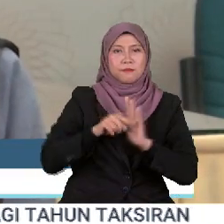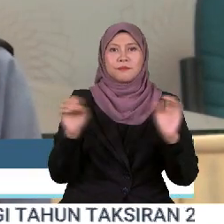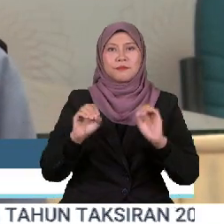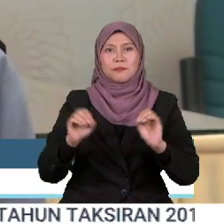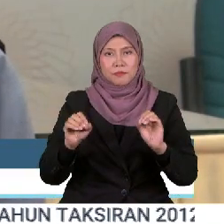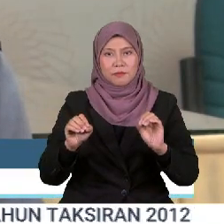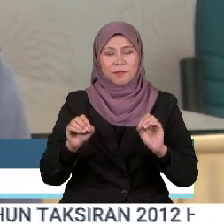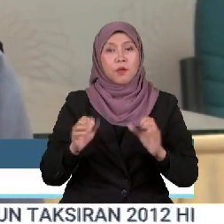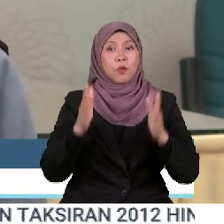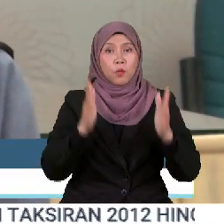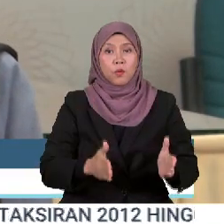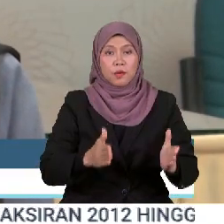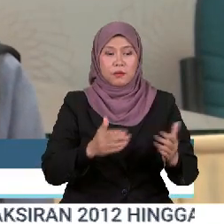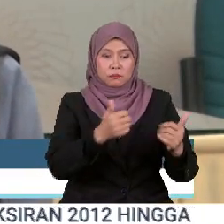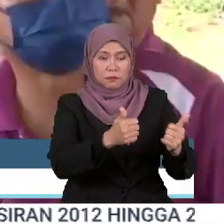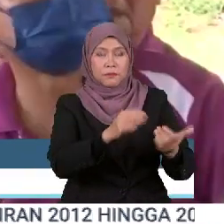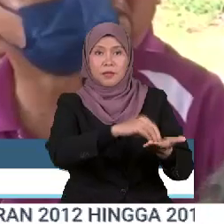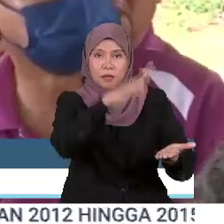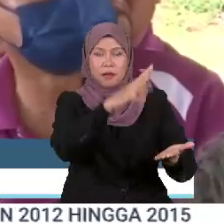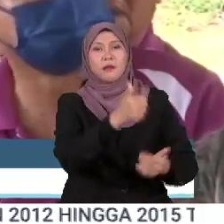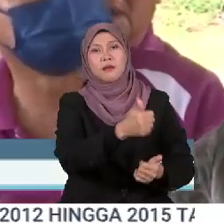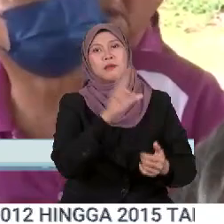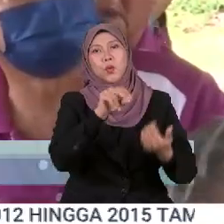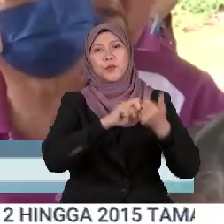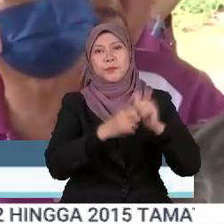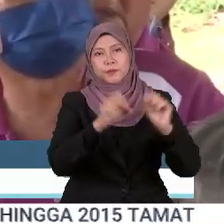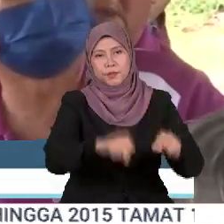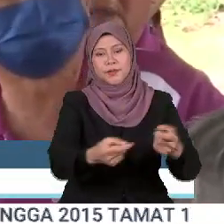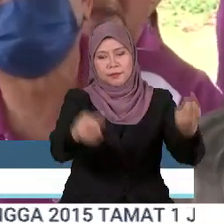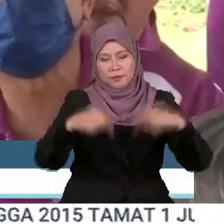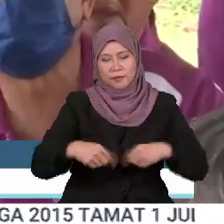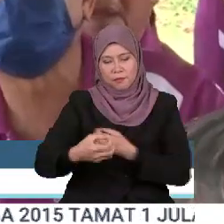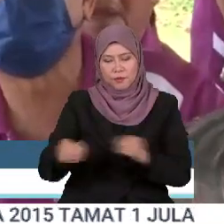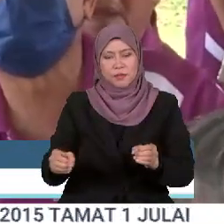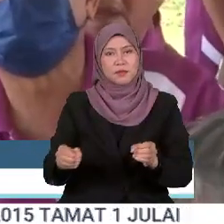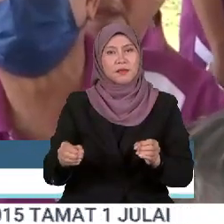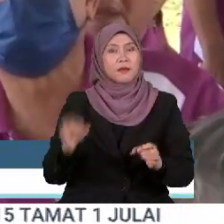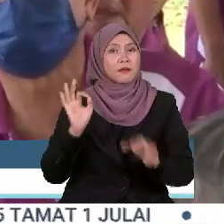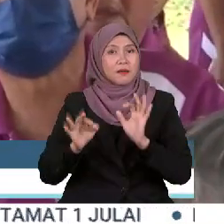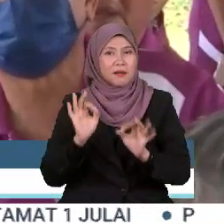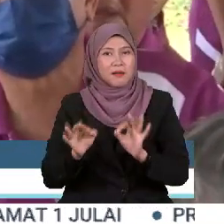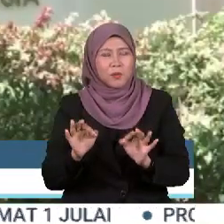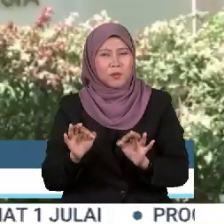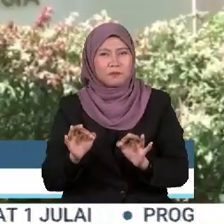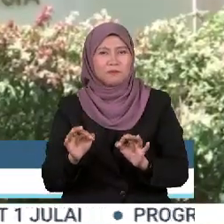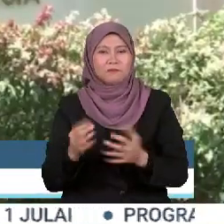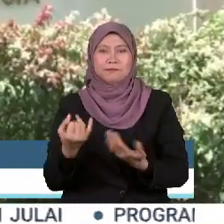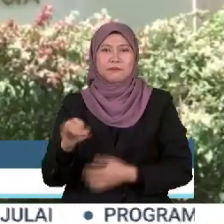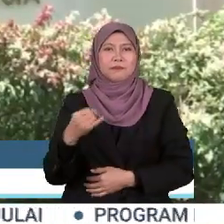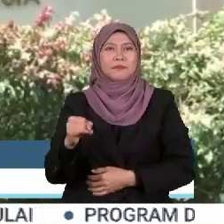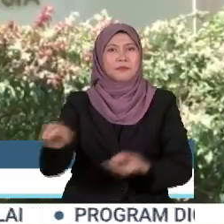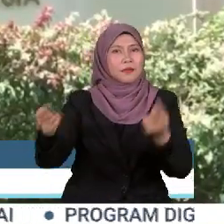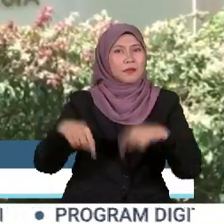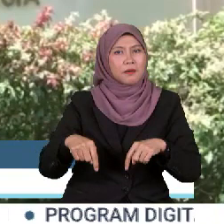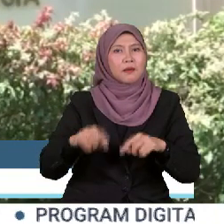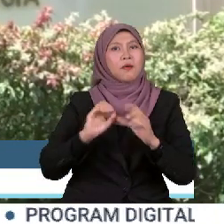yang berkemampuan takdir masalah untuk datang ke pejabat dan jika tidak berkemampuan untuk HD